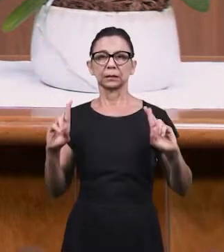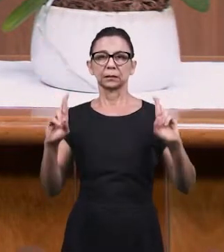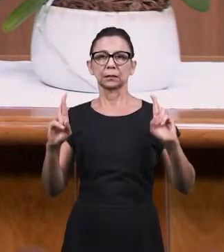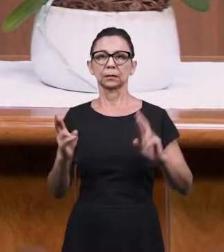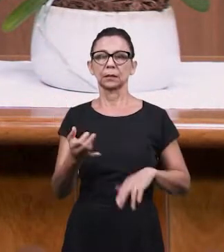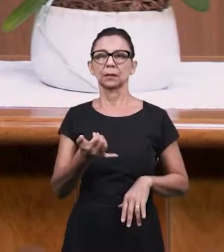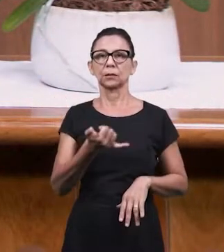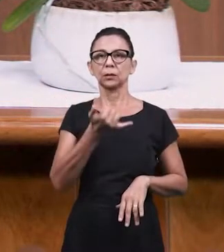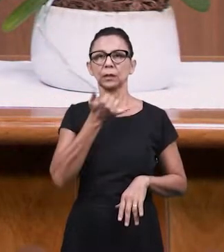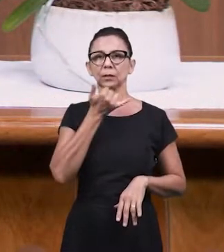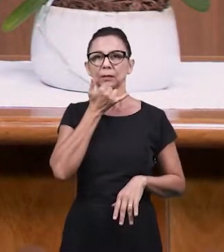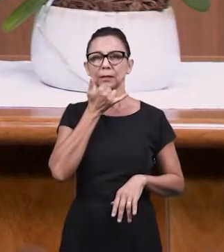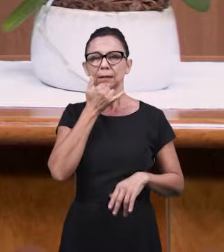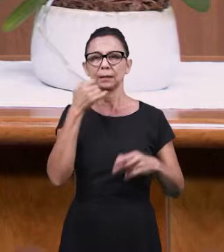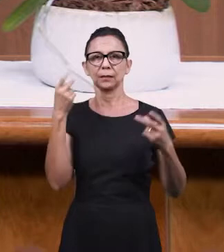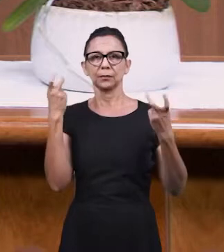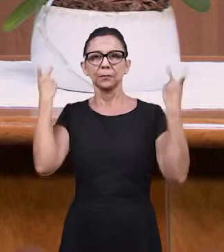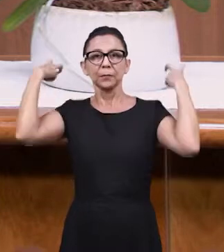bélier,